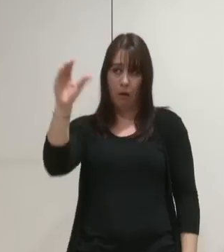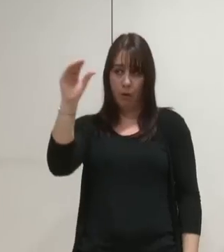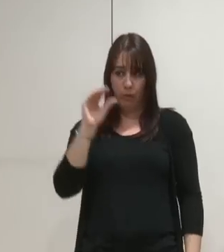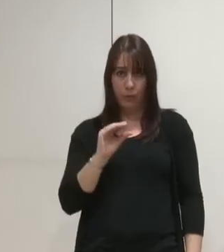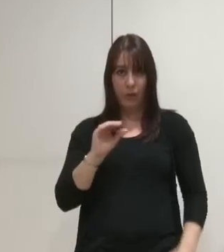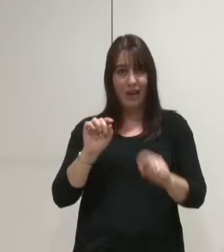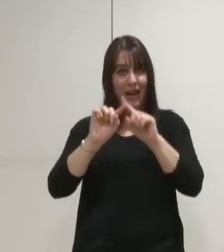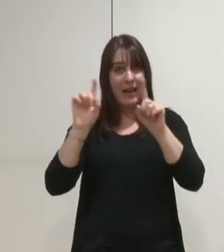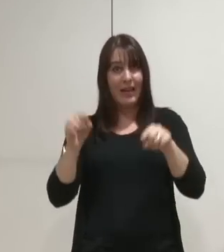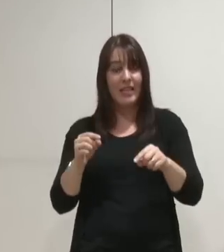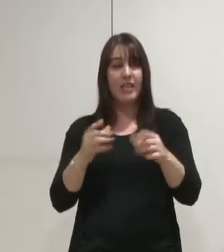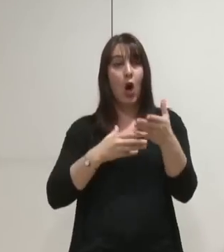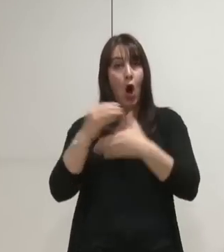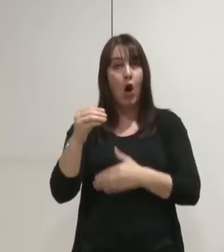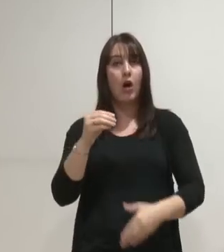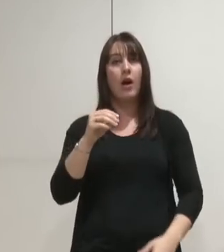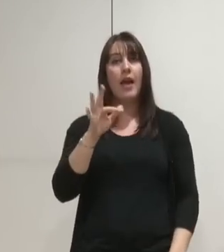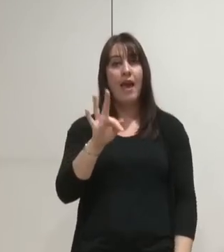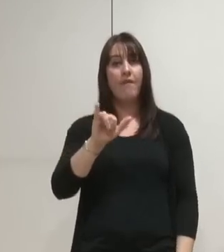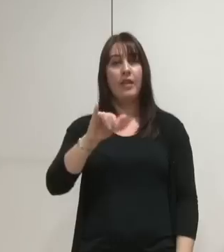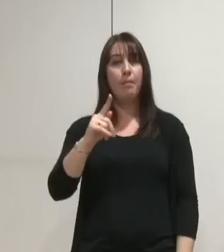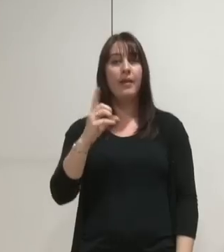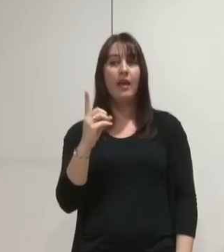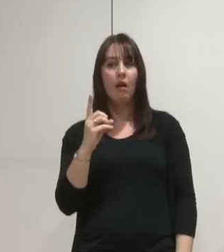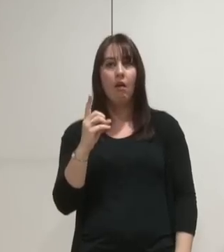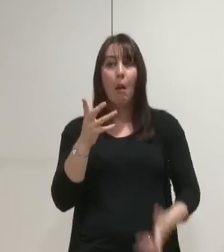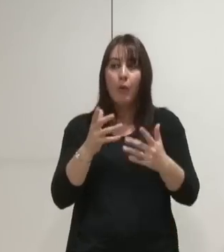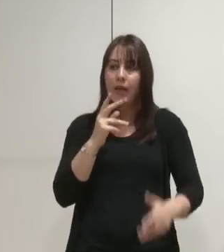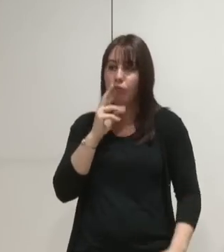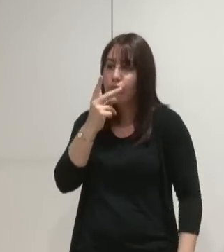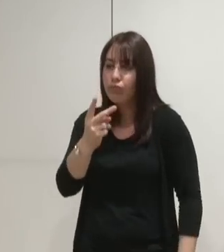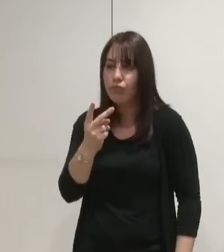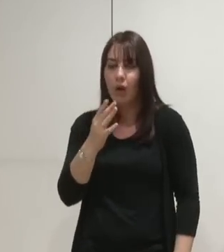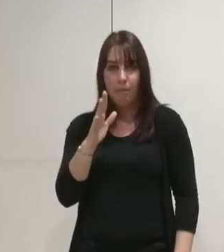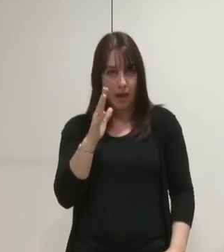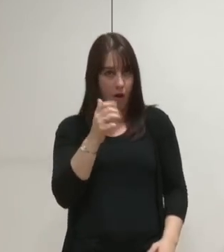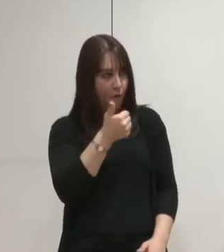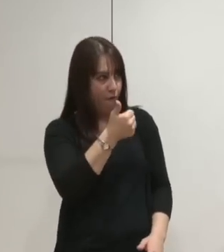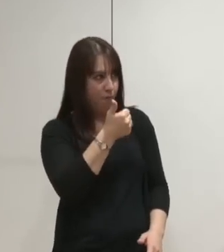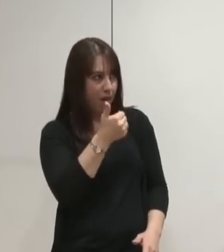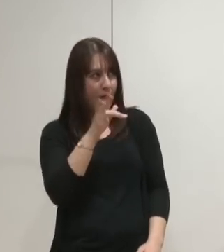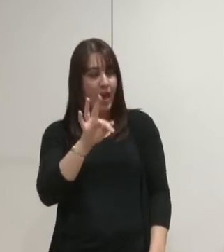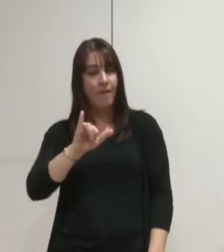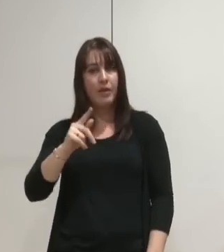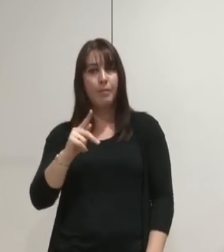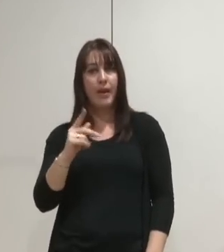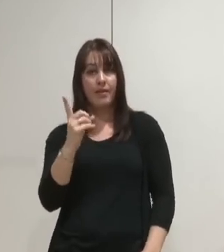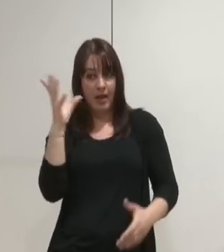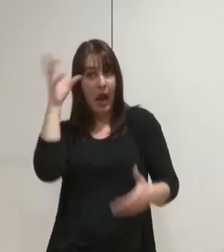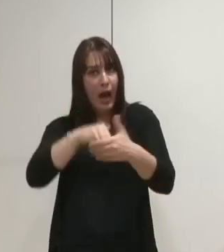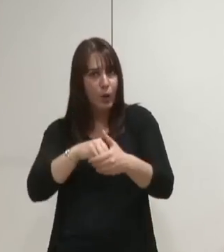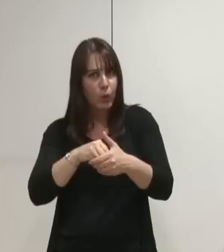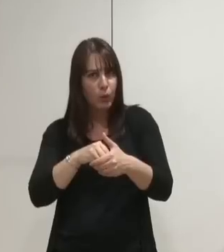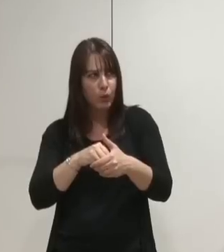les crédits hors FIPD or votre langue a peut-être fourché mais il me semble que vous avez intégré les crédits FIPD dans dans la